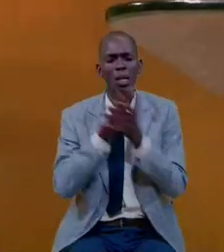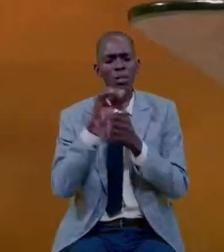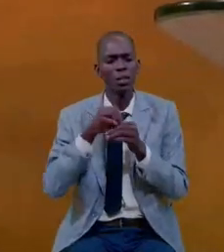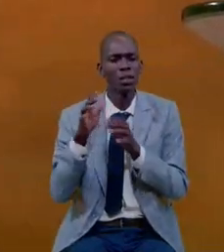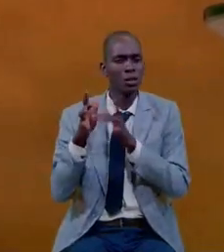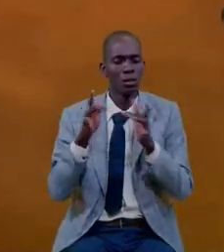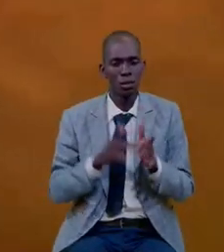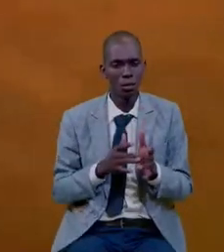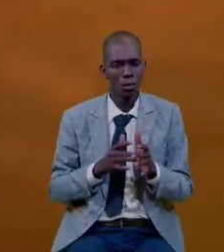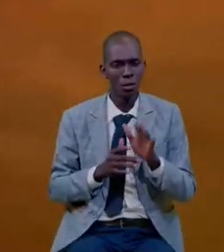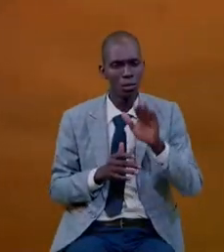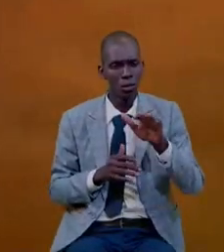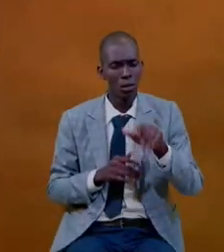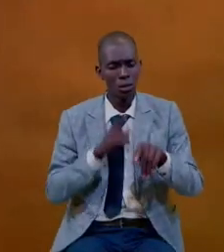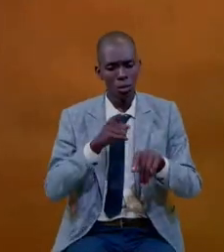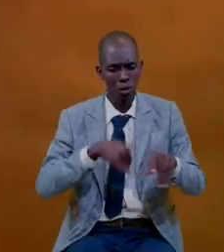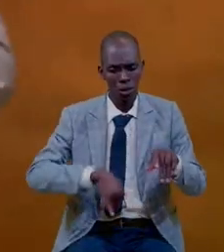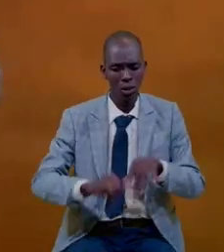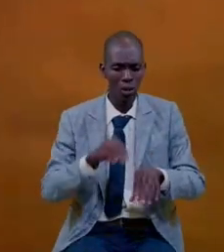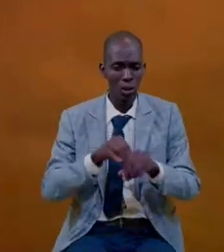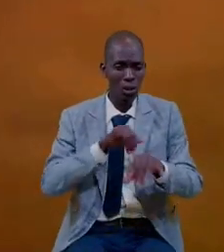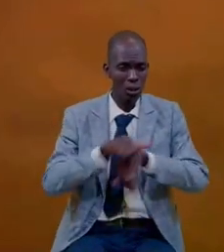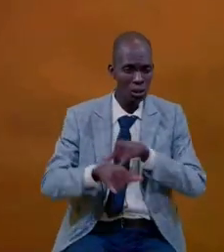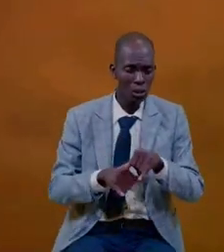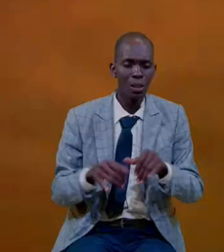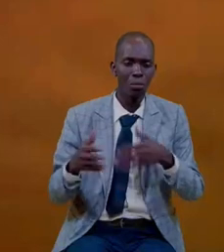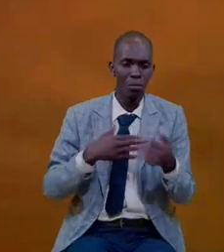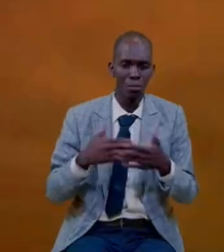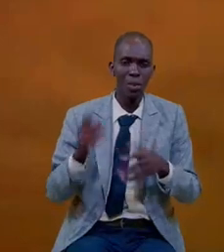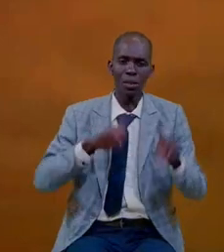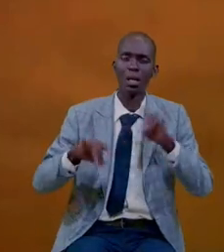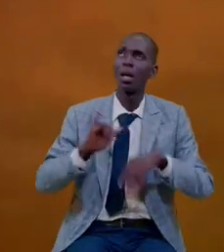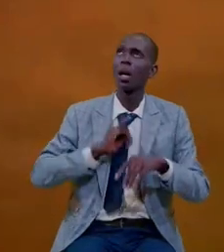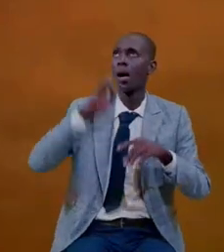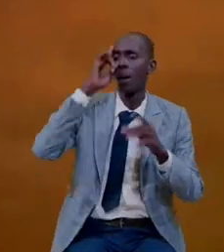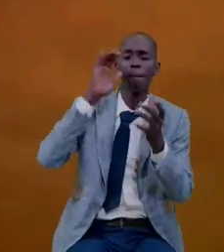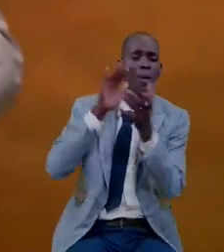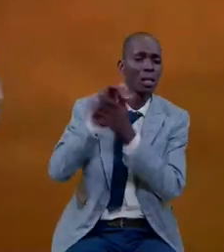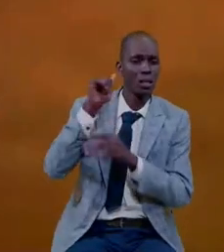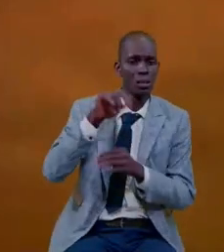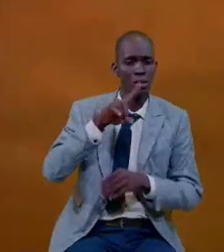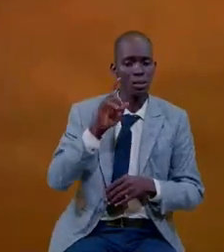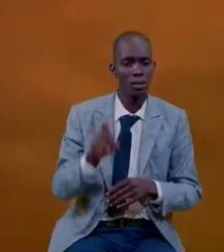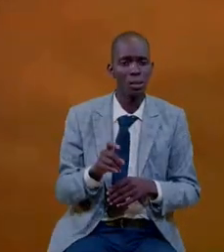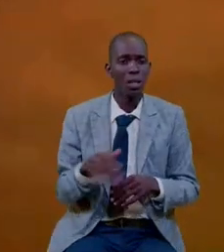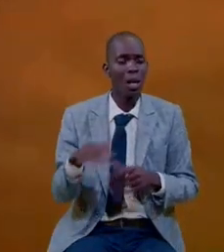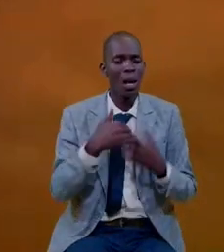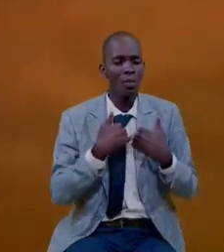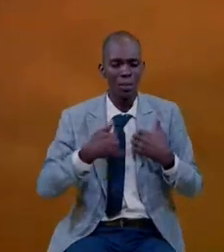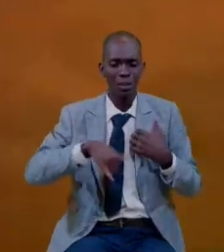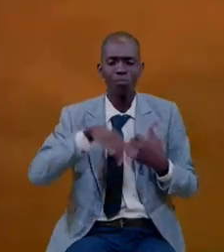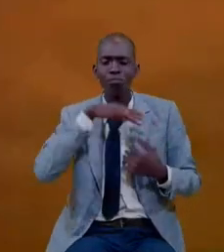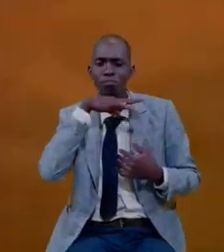déception est toujours en eux. Oui, je crois. Et la souillure est toujours dans leur vie. En